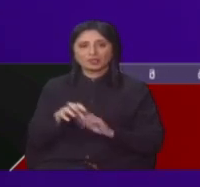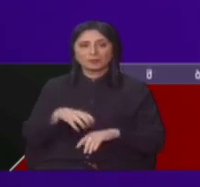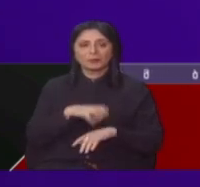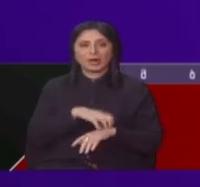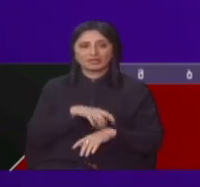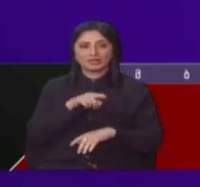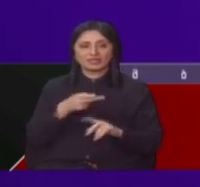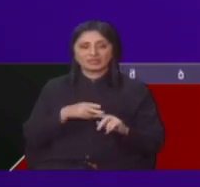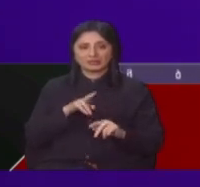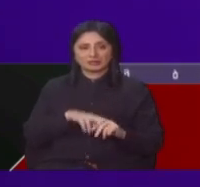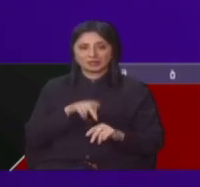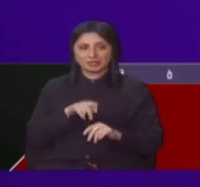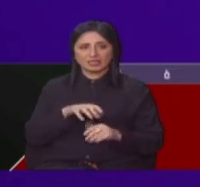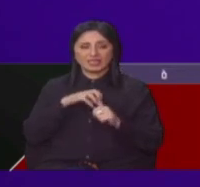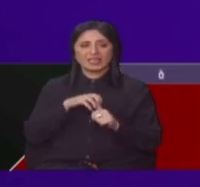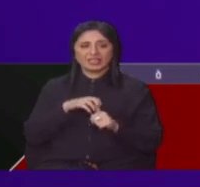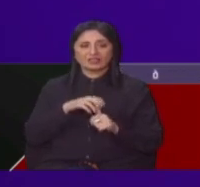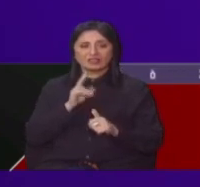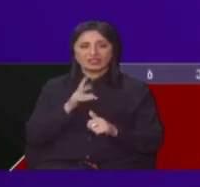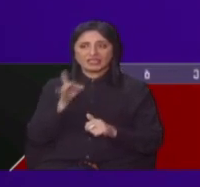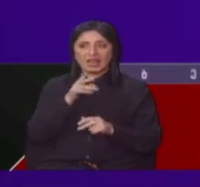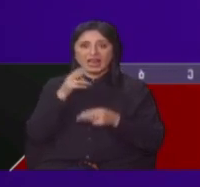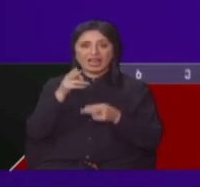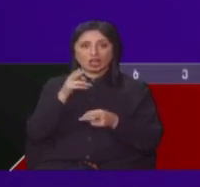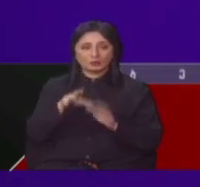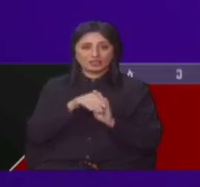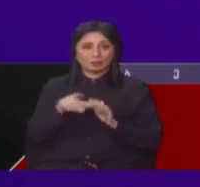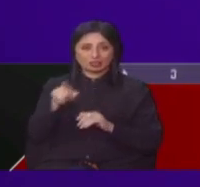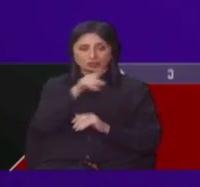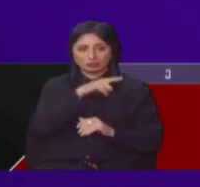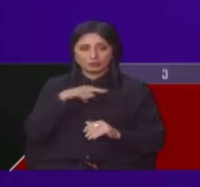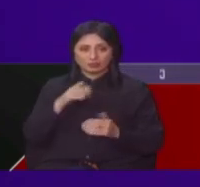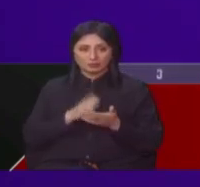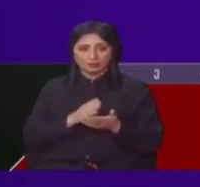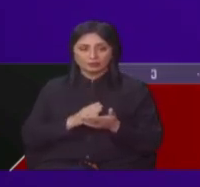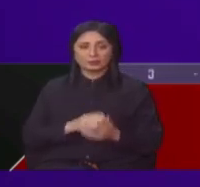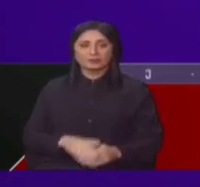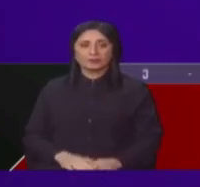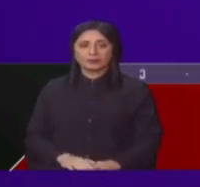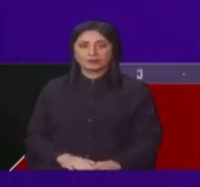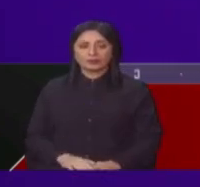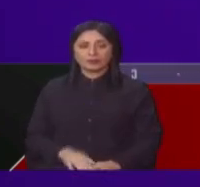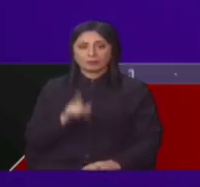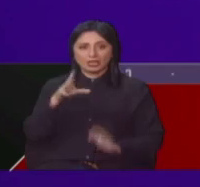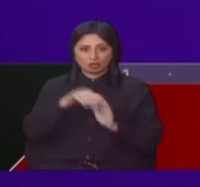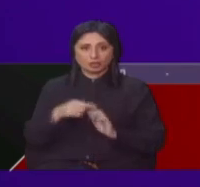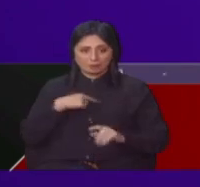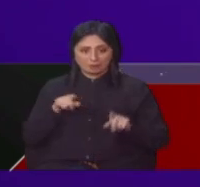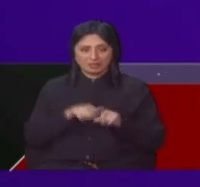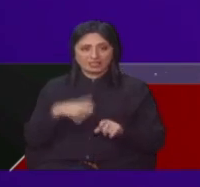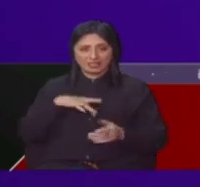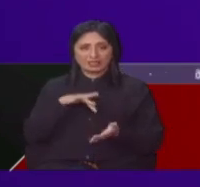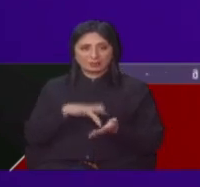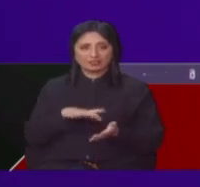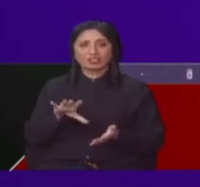partiis is liderebi romlebis regionebshi arian saarchevno kampaniis parglebshi da matchelis mets romlebis